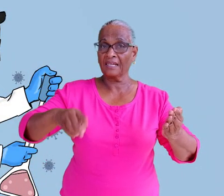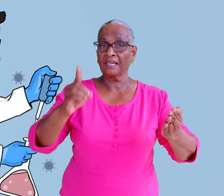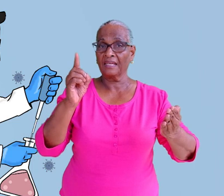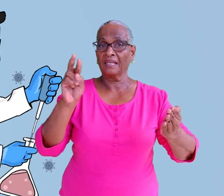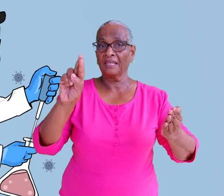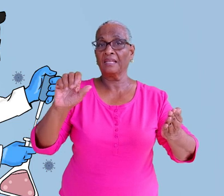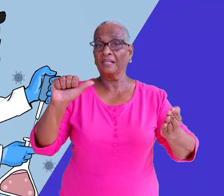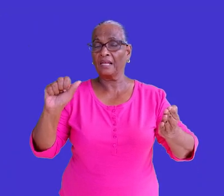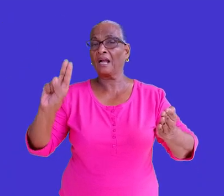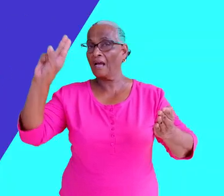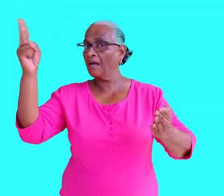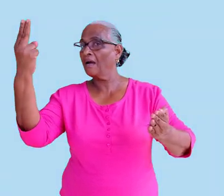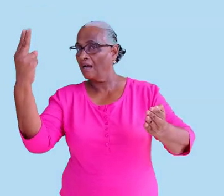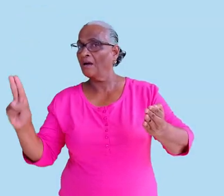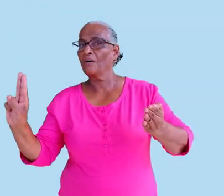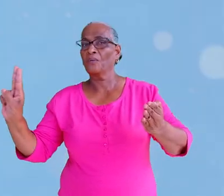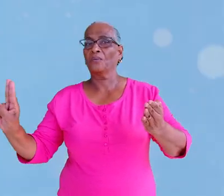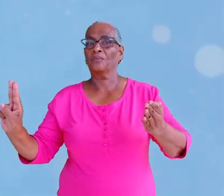Hu